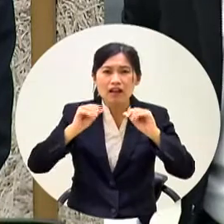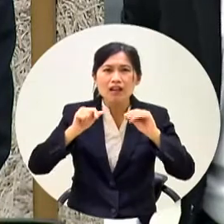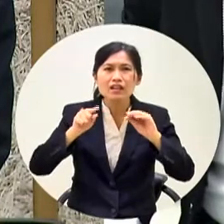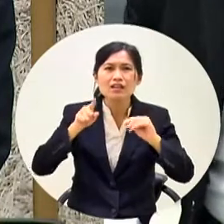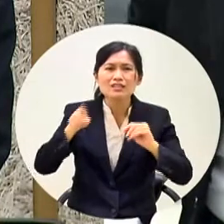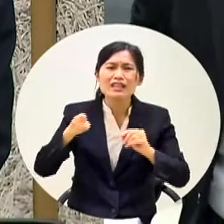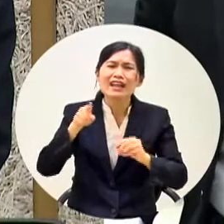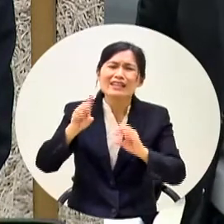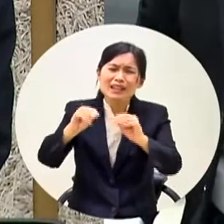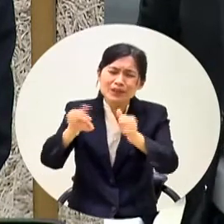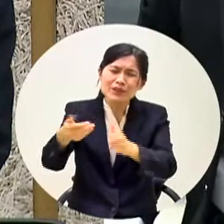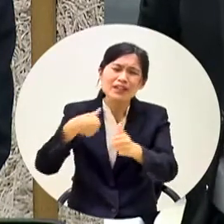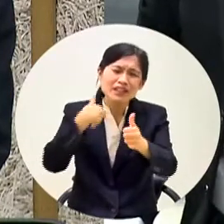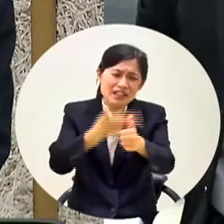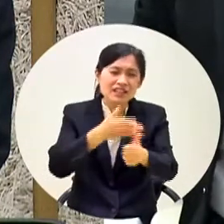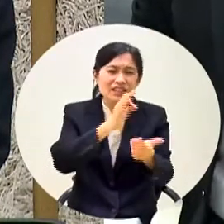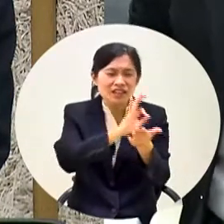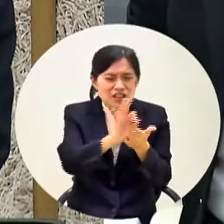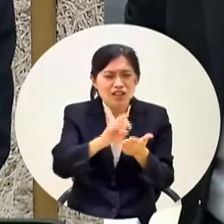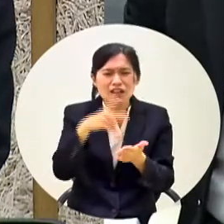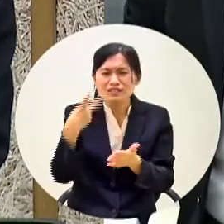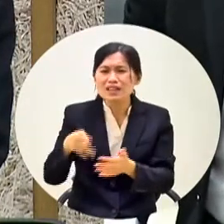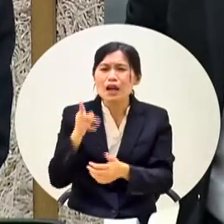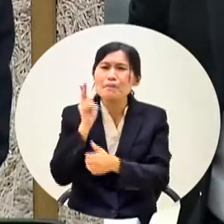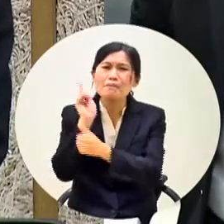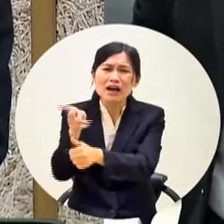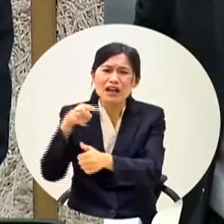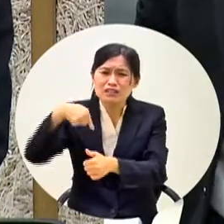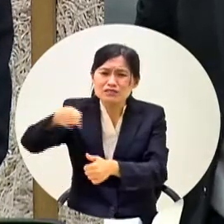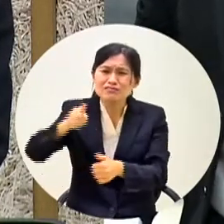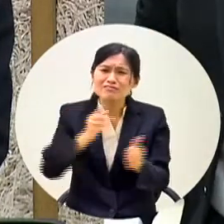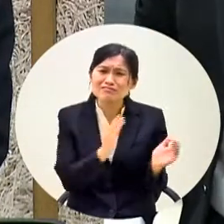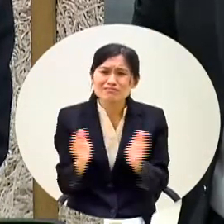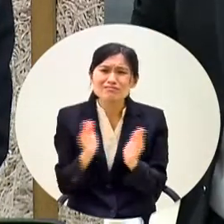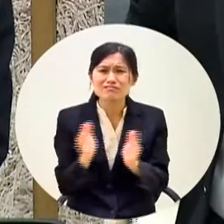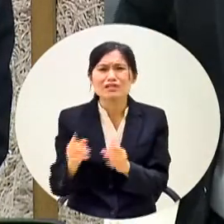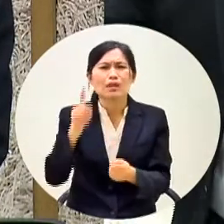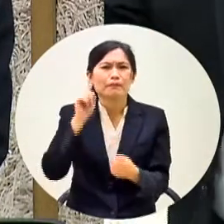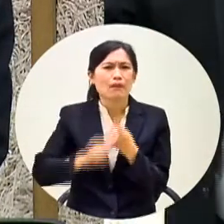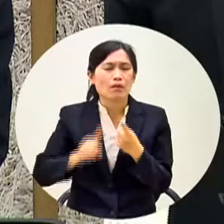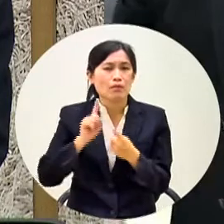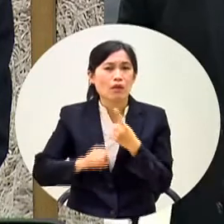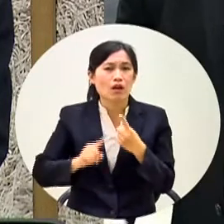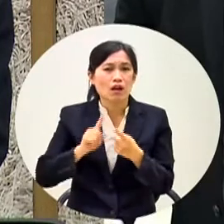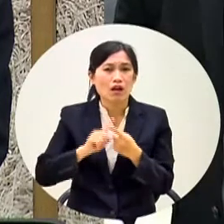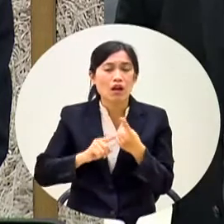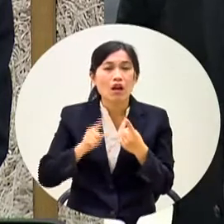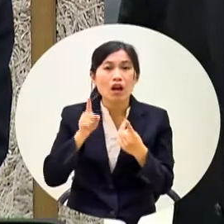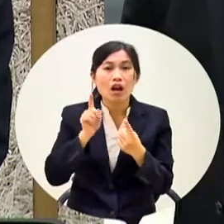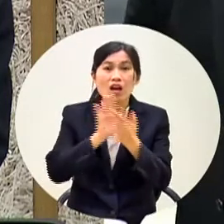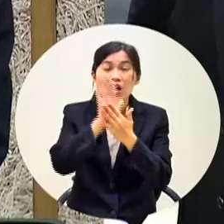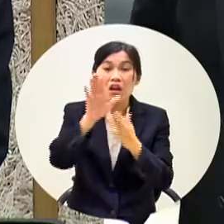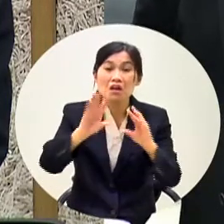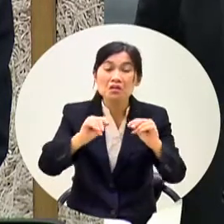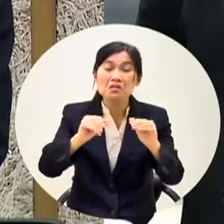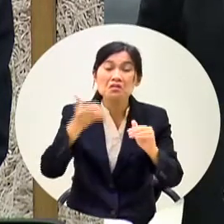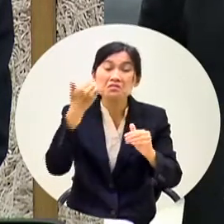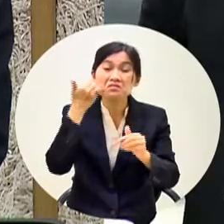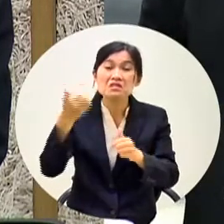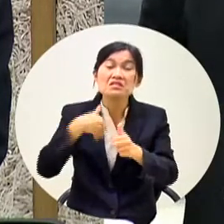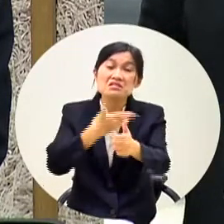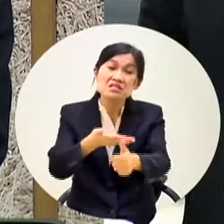供无偿使用，你要叫人家整理，迄较有道理的。啊，以后土地啥人要提供俺持有来